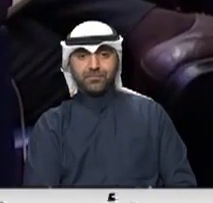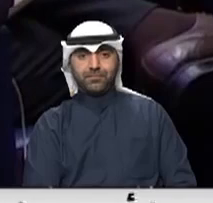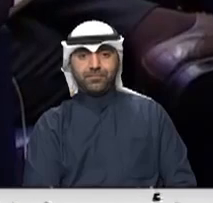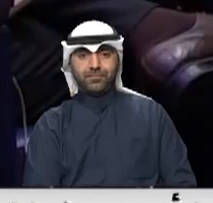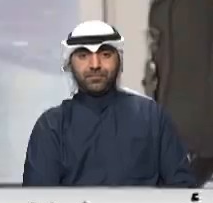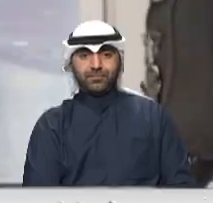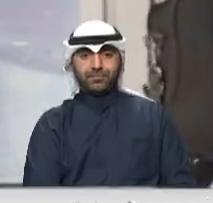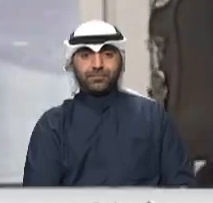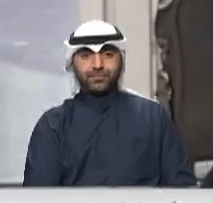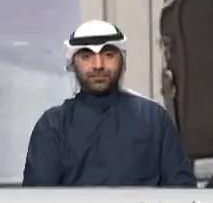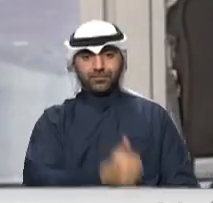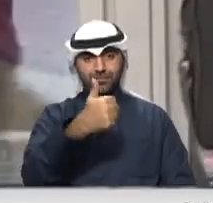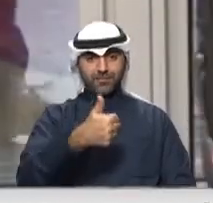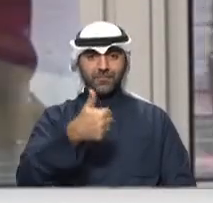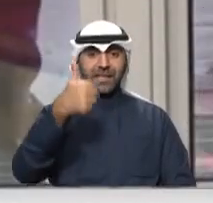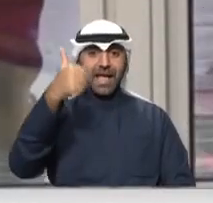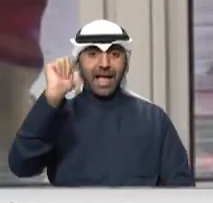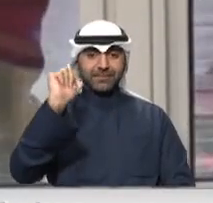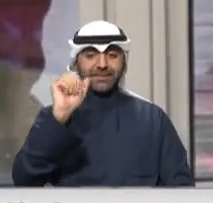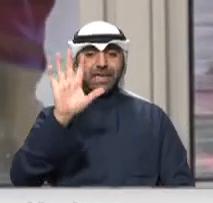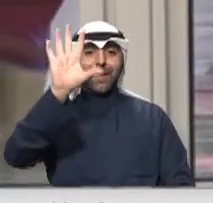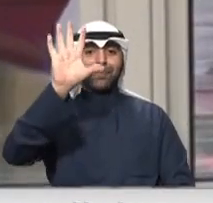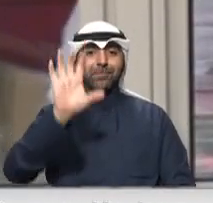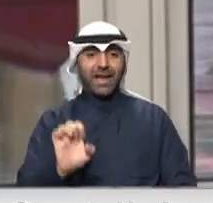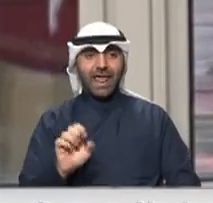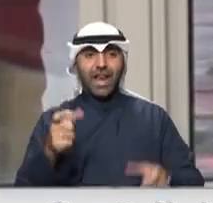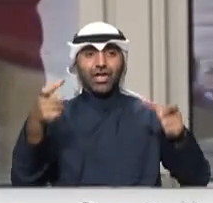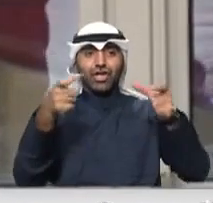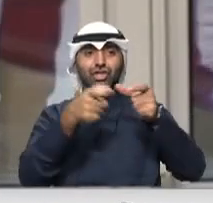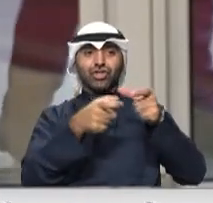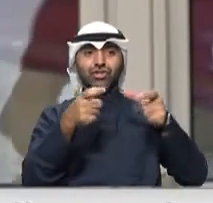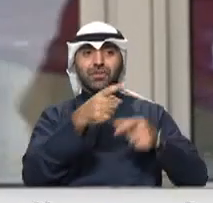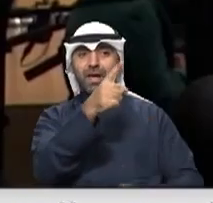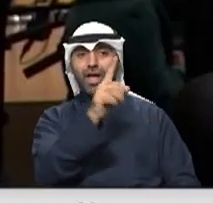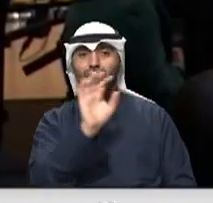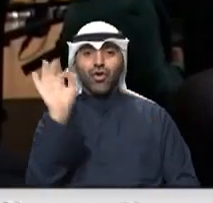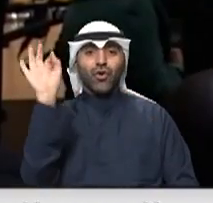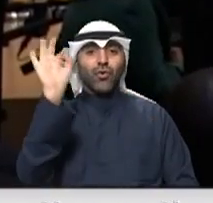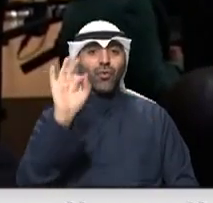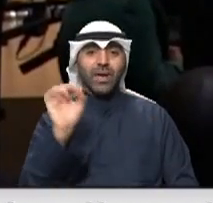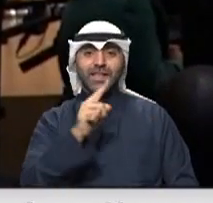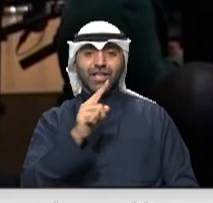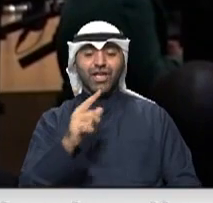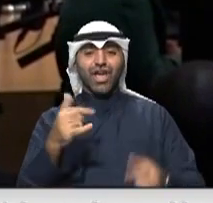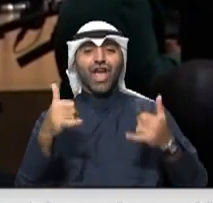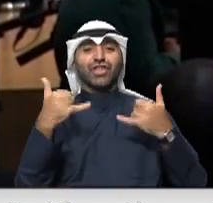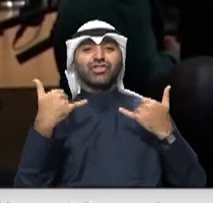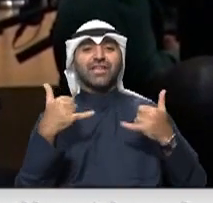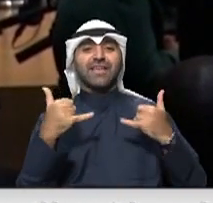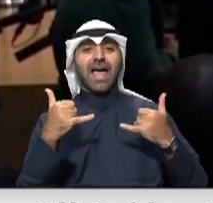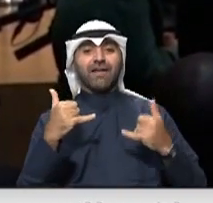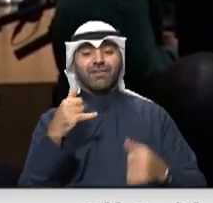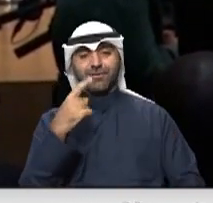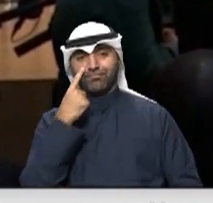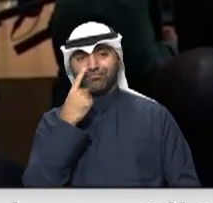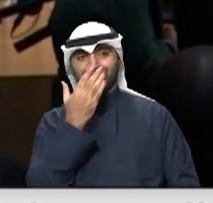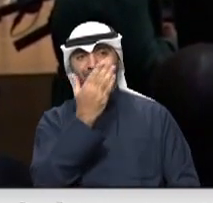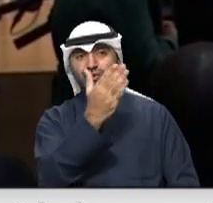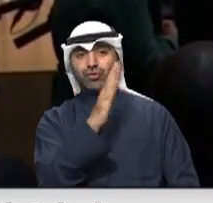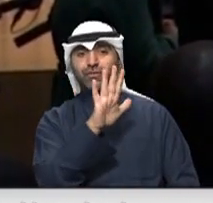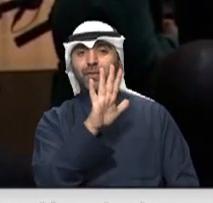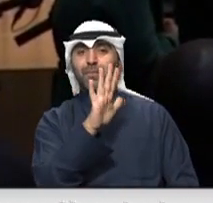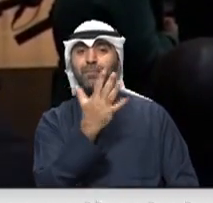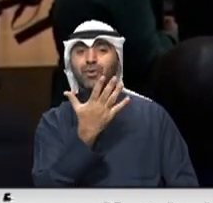انطلقت بالمركز الدولي للمؤتمرات بالجزائر العاصمة أشغال الدورة 17 لمؤتمر اتحاد مجالس